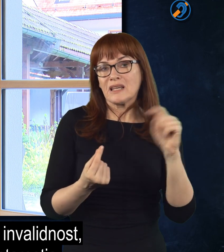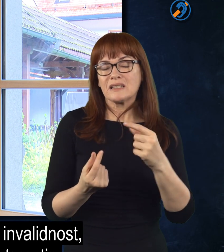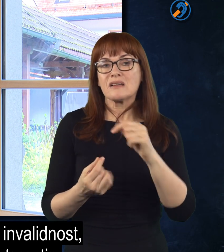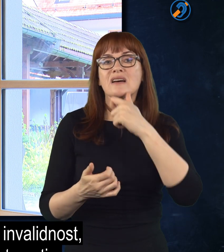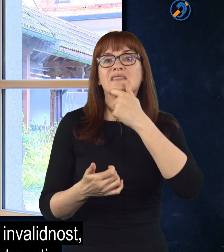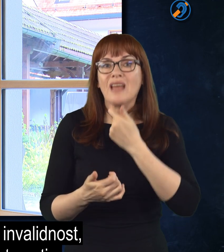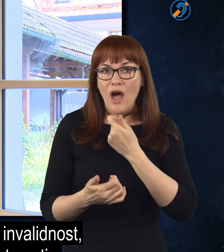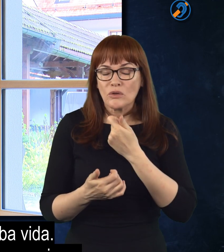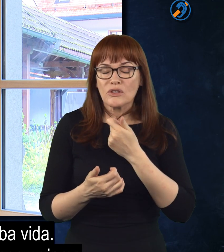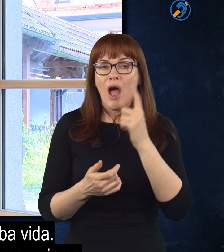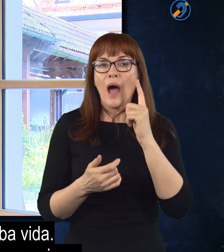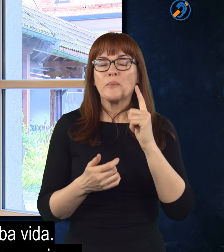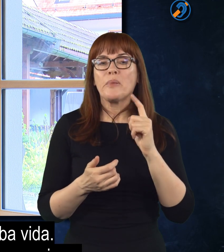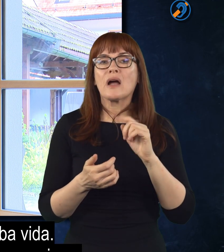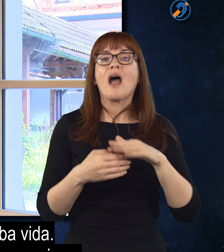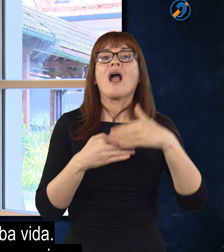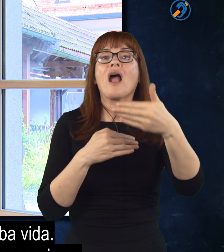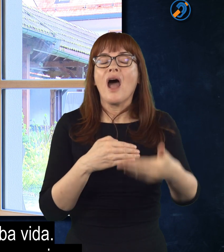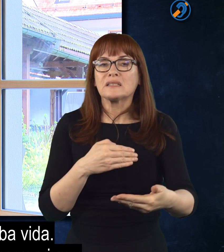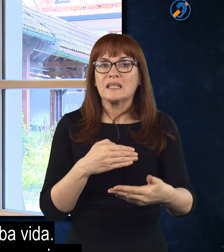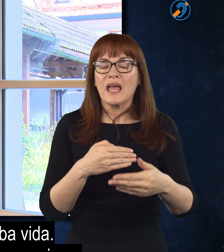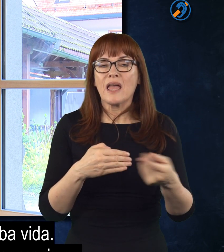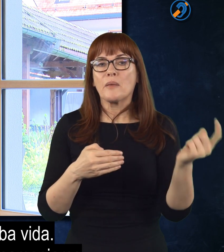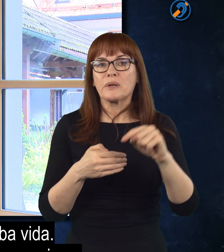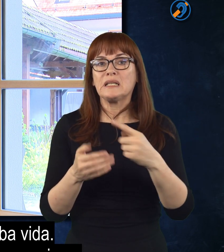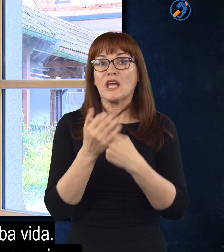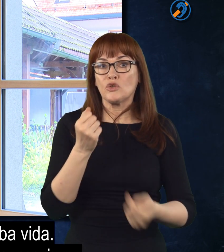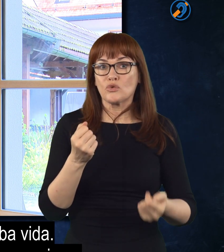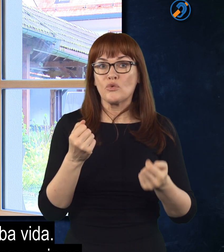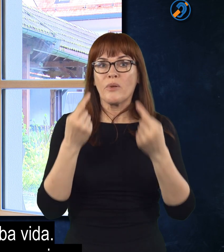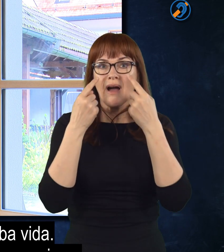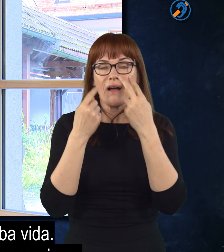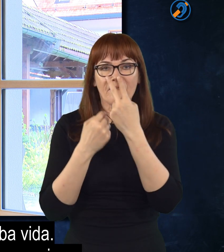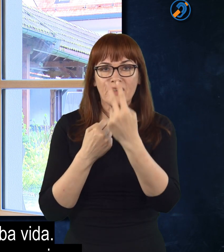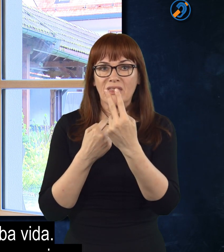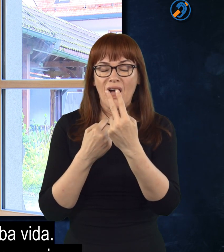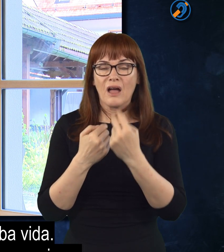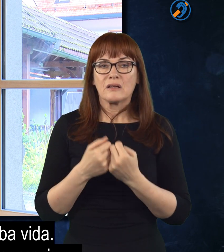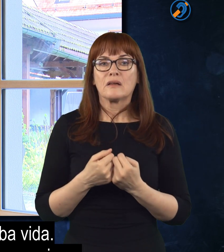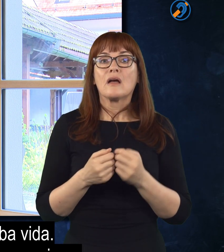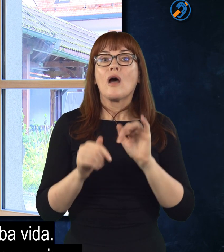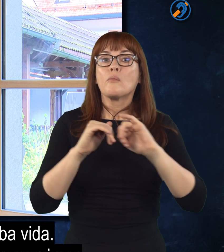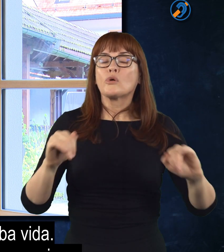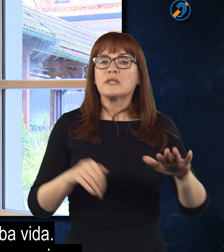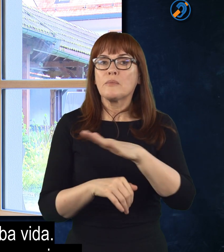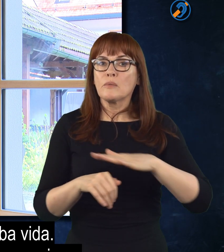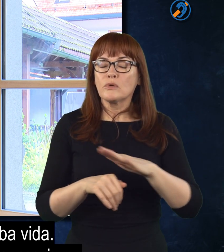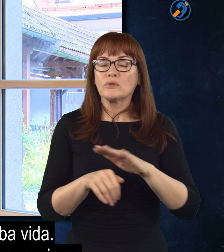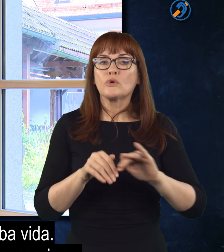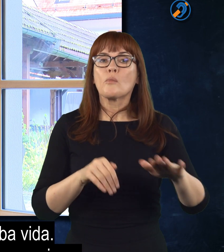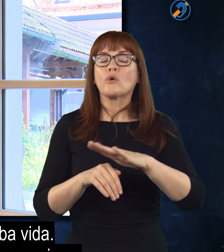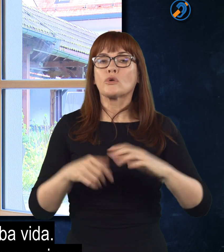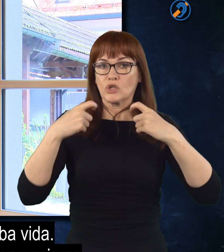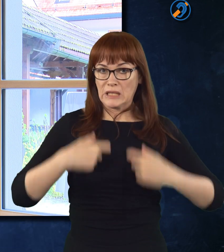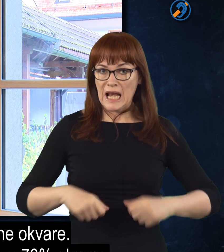samo starostjo, šele kasneje potem izguba vida. Posebno pozornost je treba posvetiti tudi